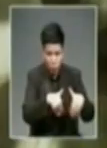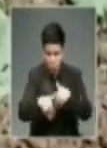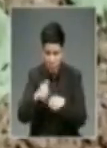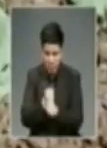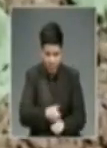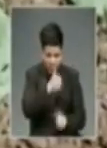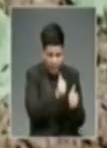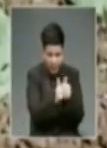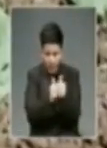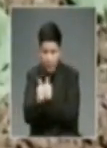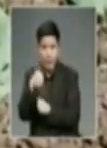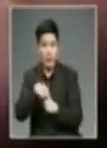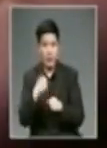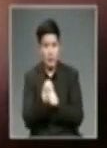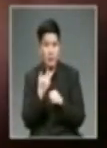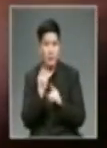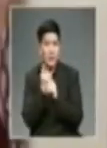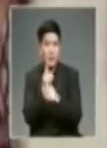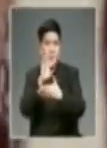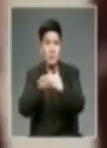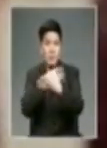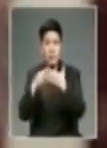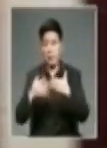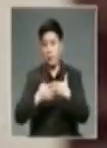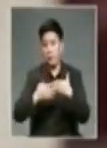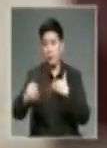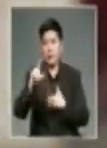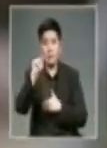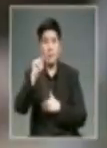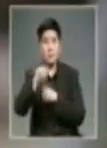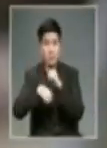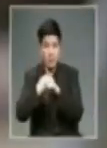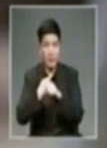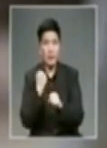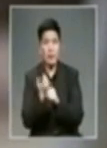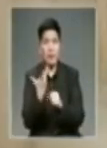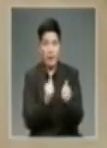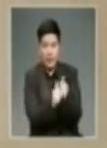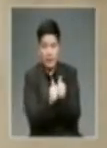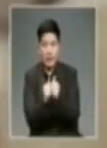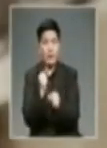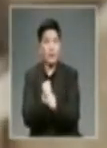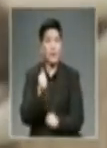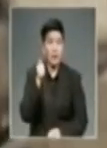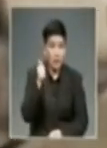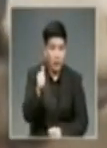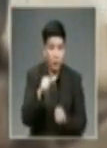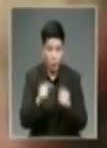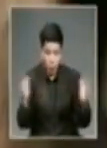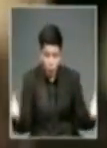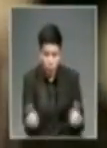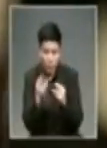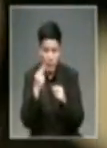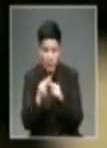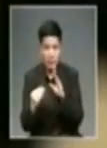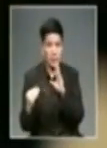งยืนซึ่งเราทำไว้สอดคล้องกับยุทธศาสตร์ชาติระยะ20ปีด้านการสร้างความสามารถในการแข่งขันก็คือการส่งเสริมการขึ้นทะเบีย